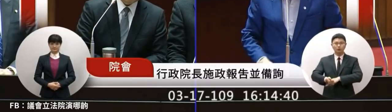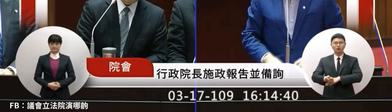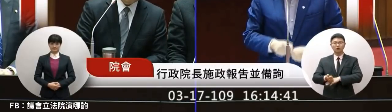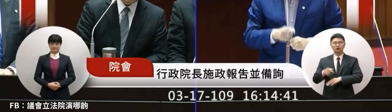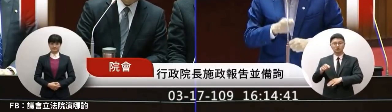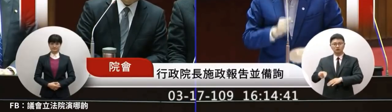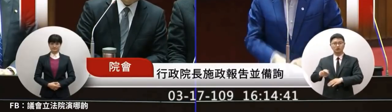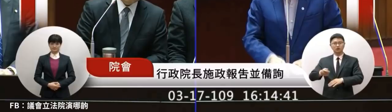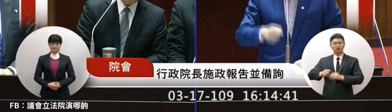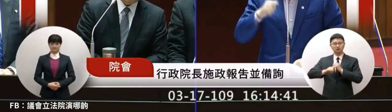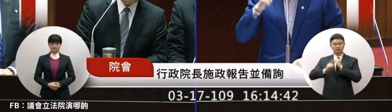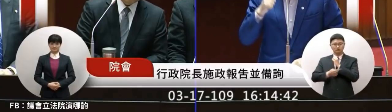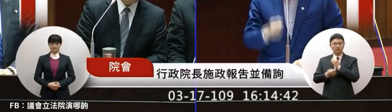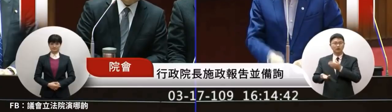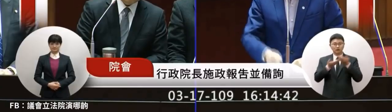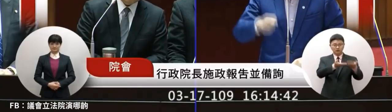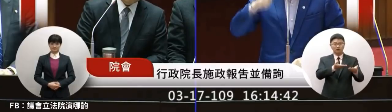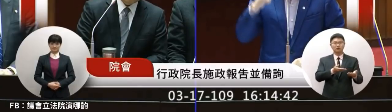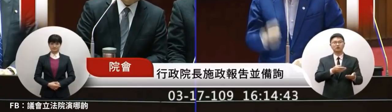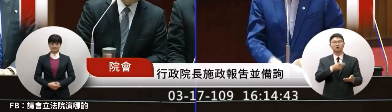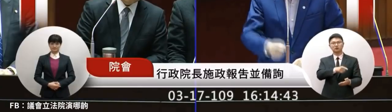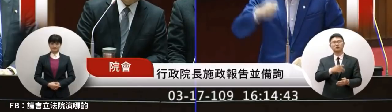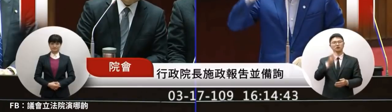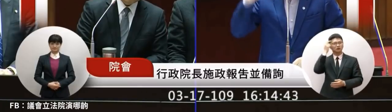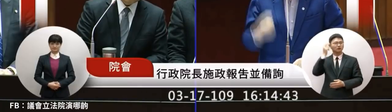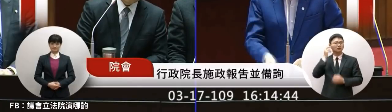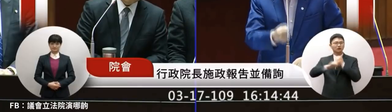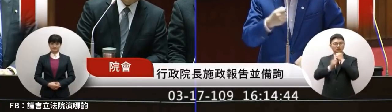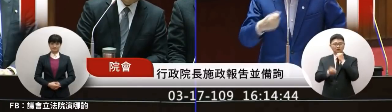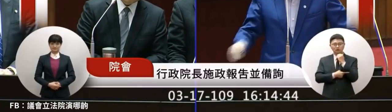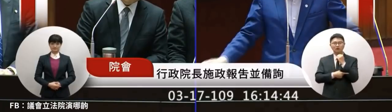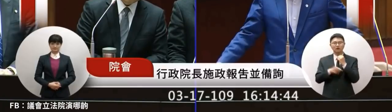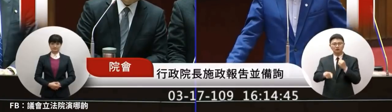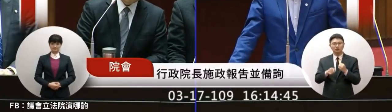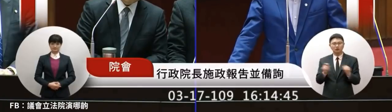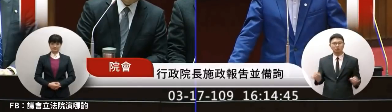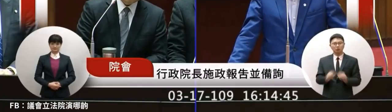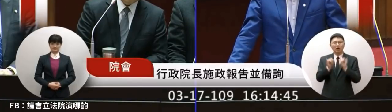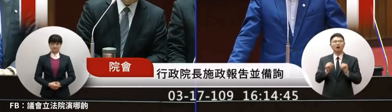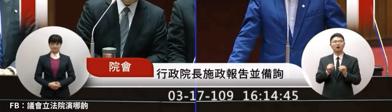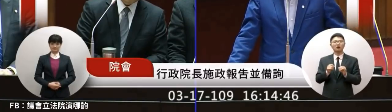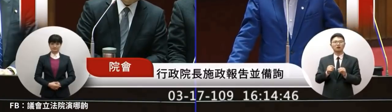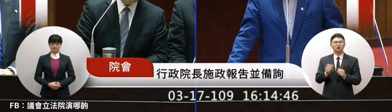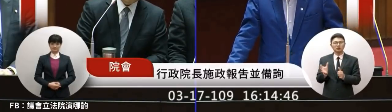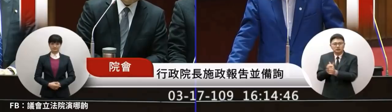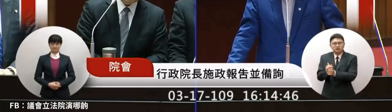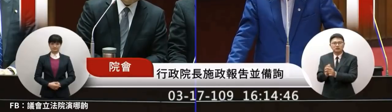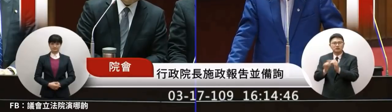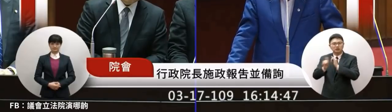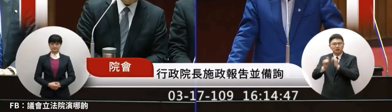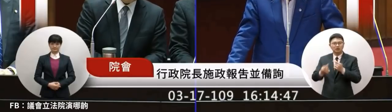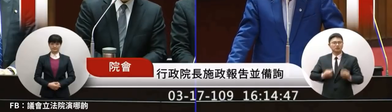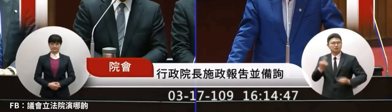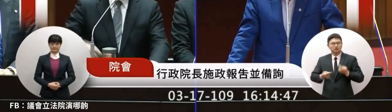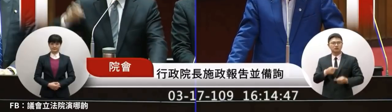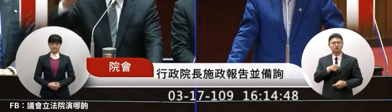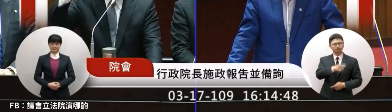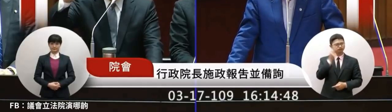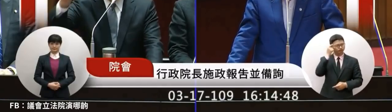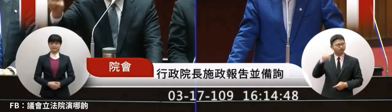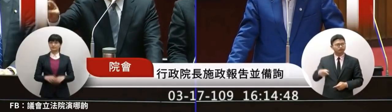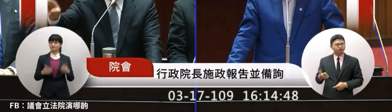们的权利，但是你破坏宪法给人民的基本的自由。你觉得这样子好吗？